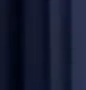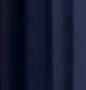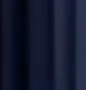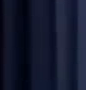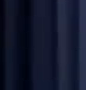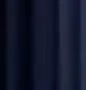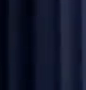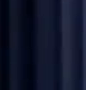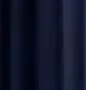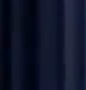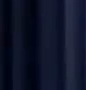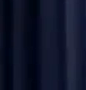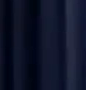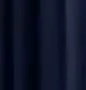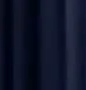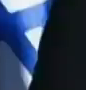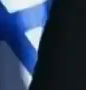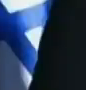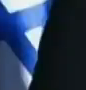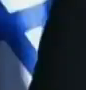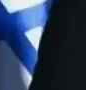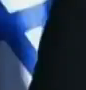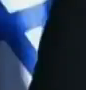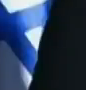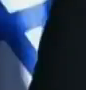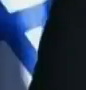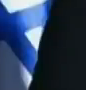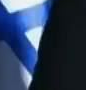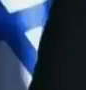Israeli. We just see the photo again, this is a real photo.